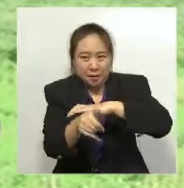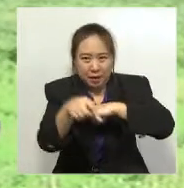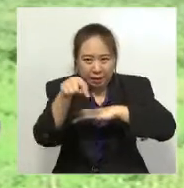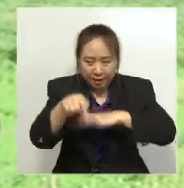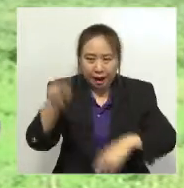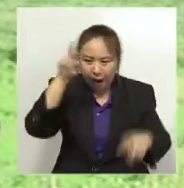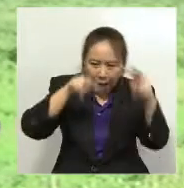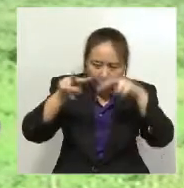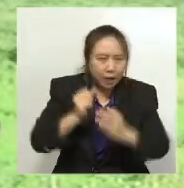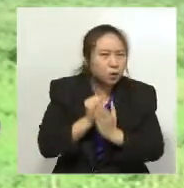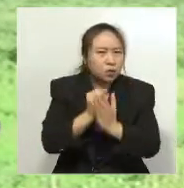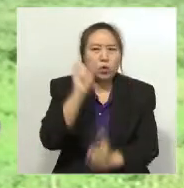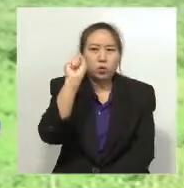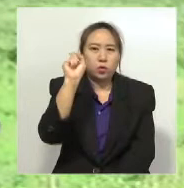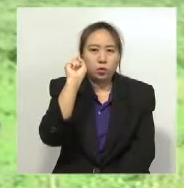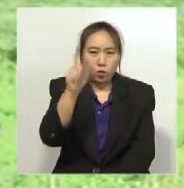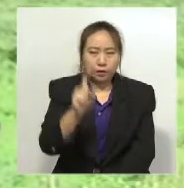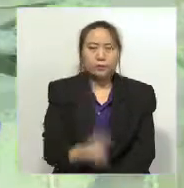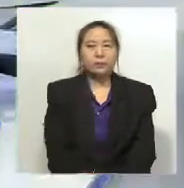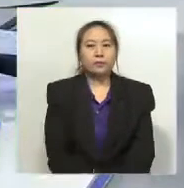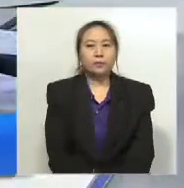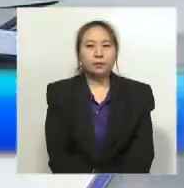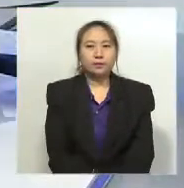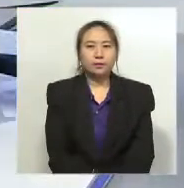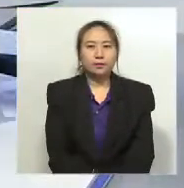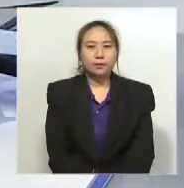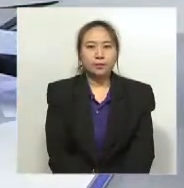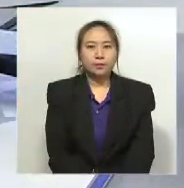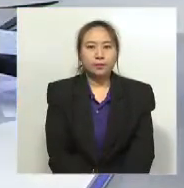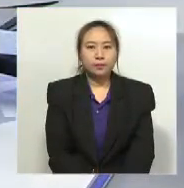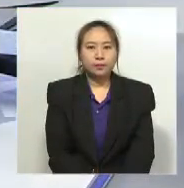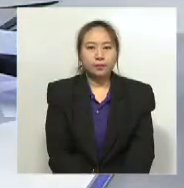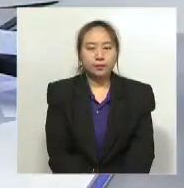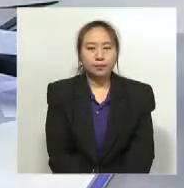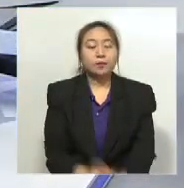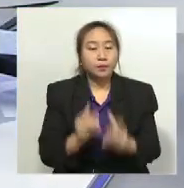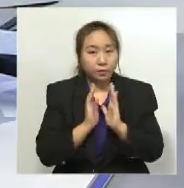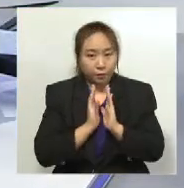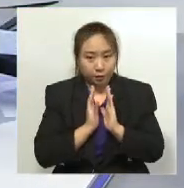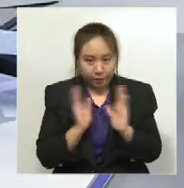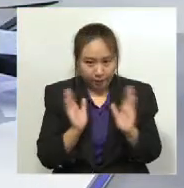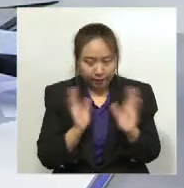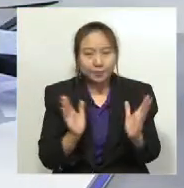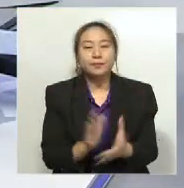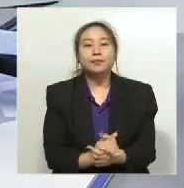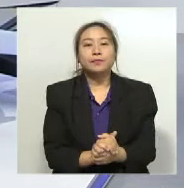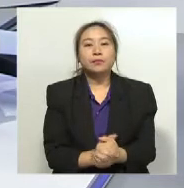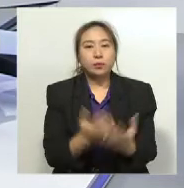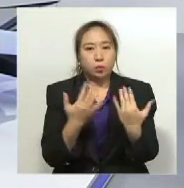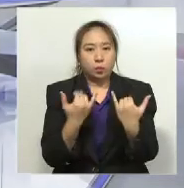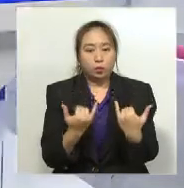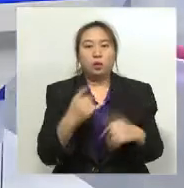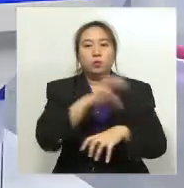เป็นไปอย่างทันท่วงทีนะครับคุณสกรกฎและคุณกรองแก้วครับ ค่ะขอบคุณนะคะคุณสุพัฒน์คะเรียกว่าต